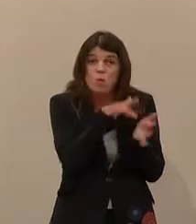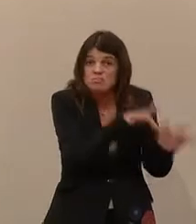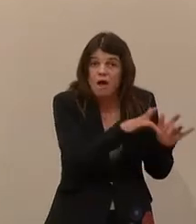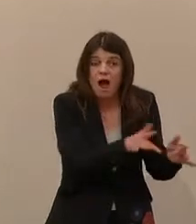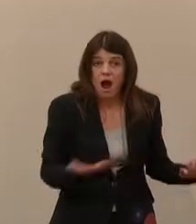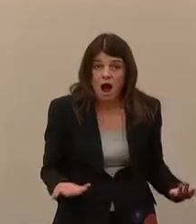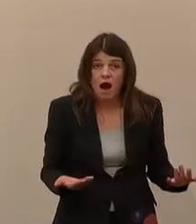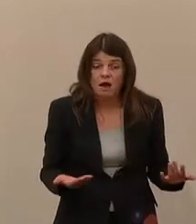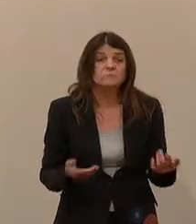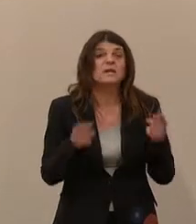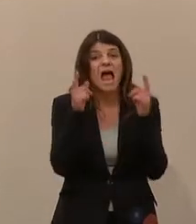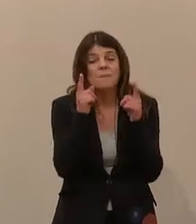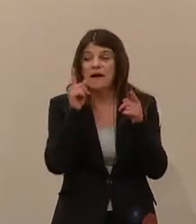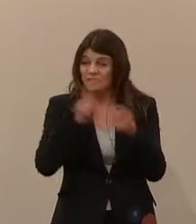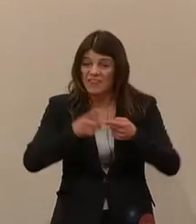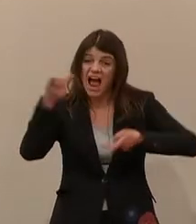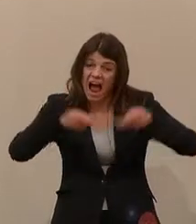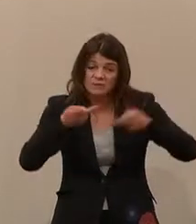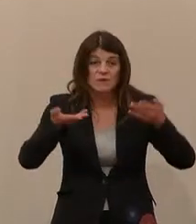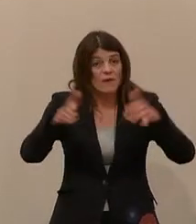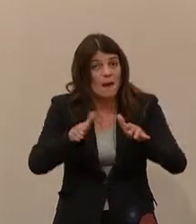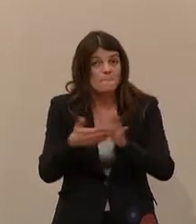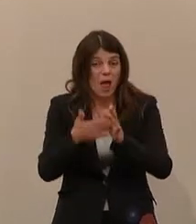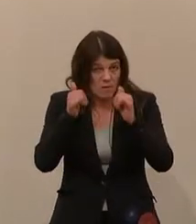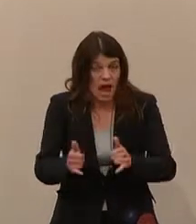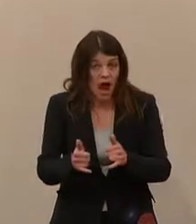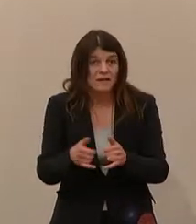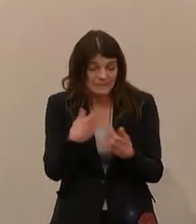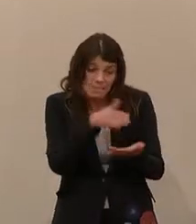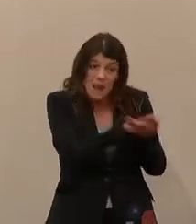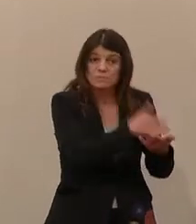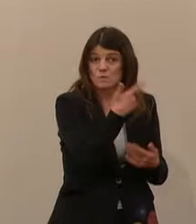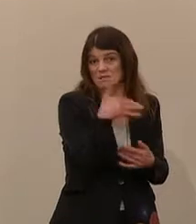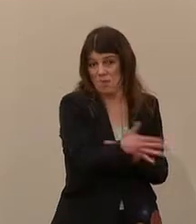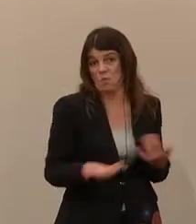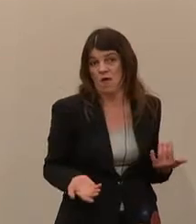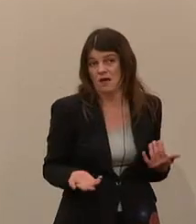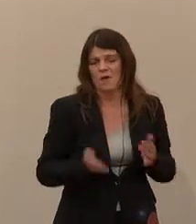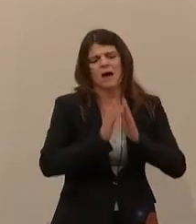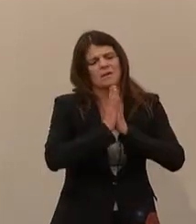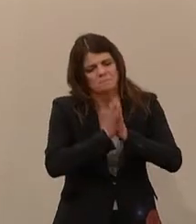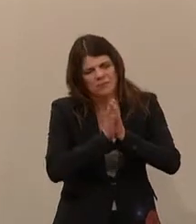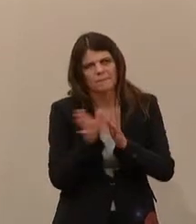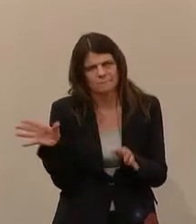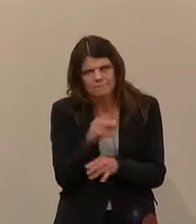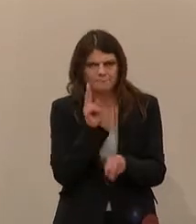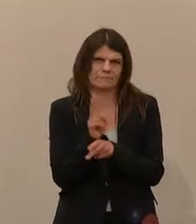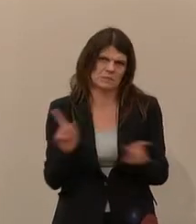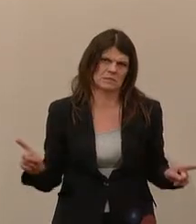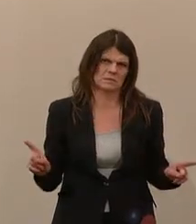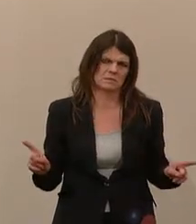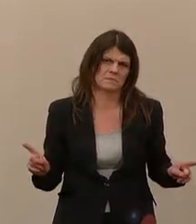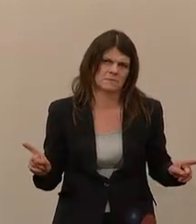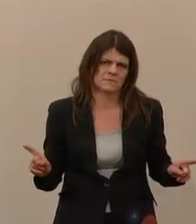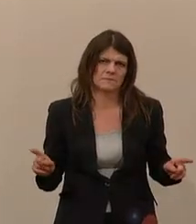stehen, wenn in einem Katastrophenfall es notwendig ist. Und es ist auch bitte zu berücksichtigen, dass